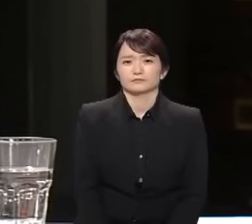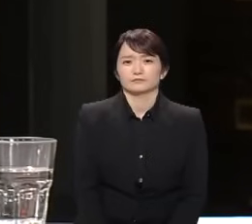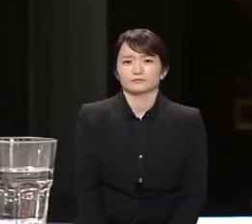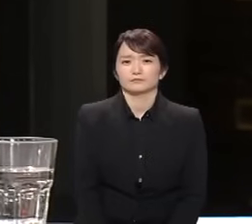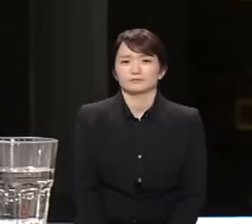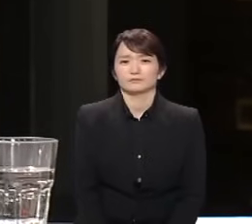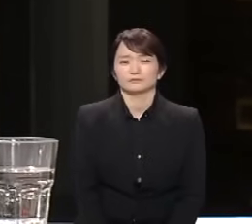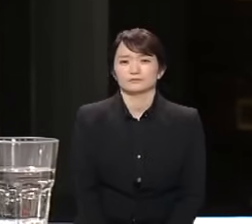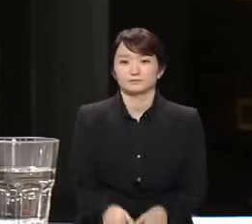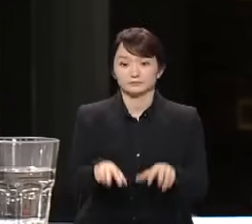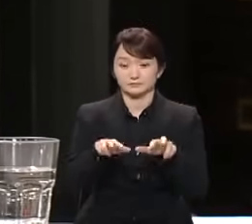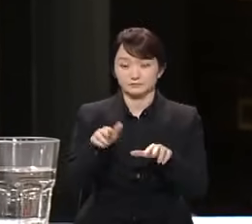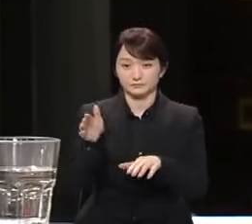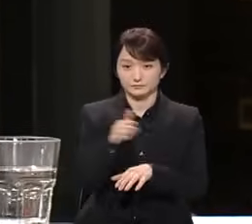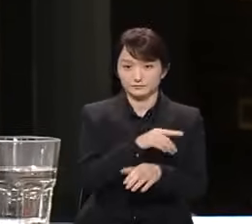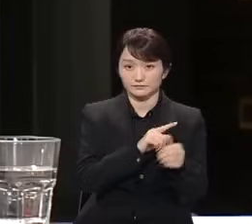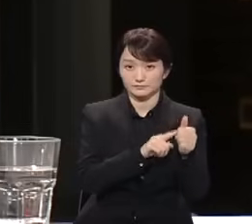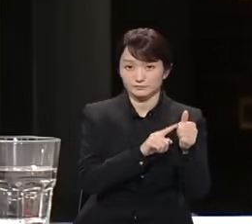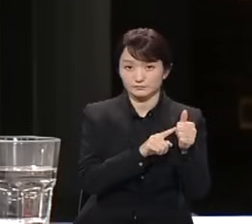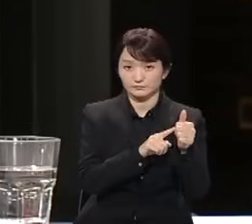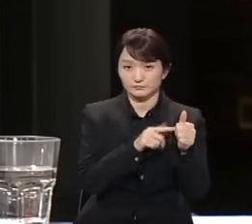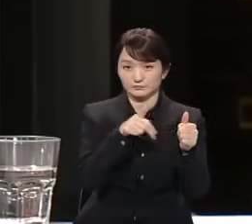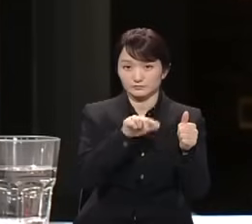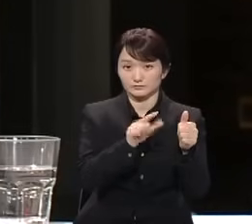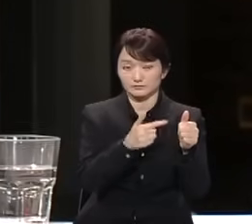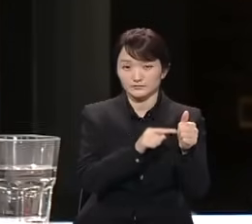지금부터입니다. 이 가해자 전모